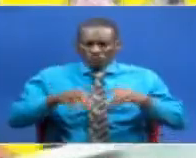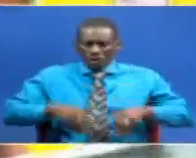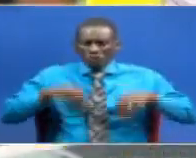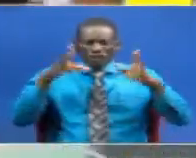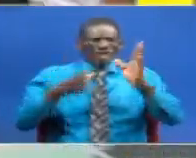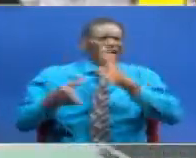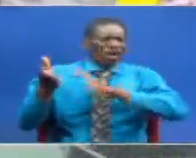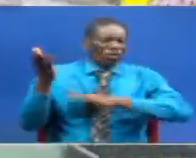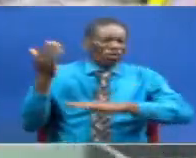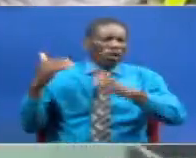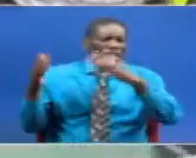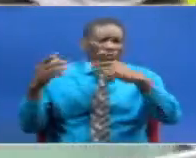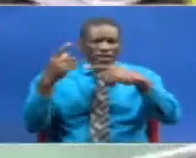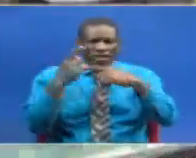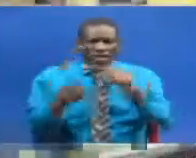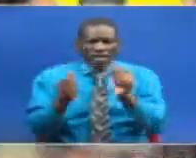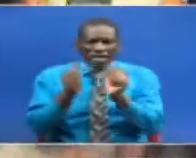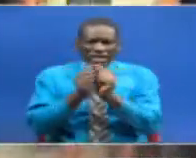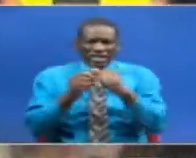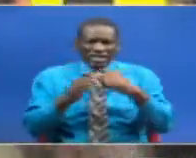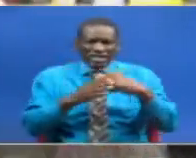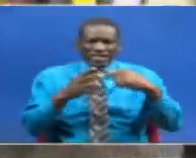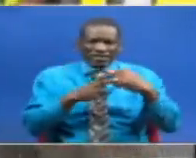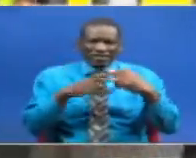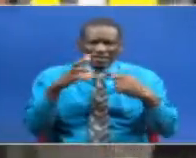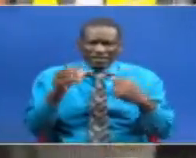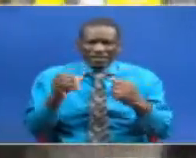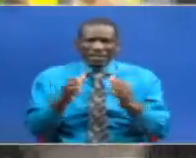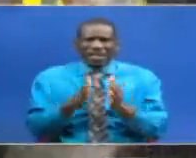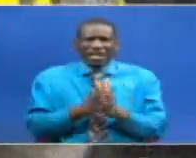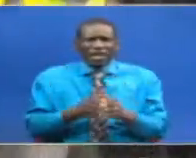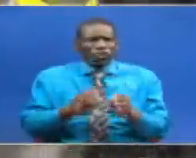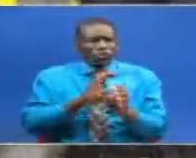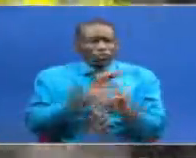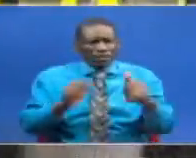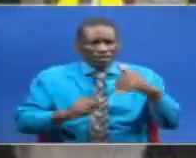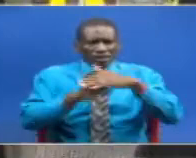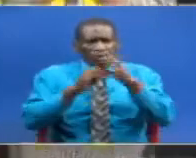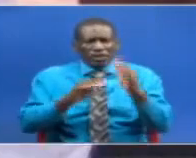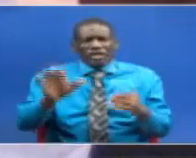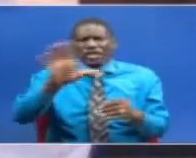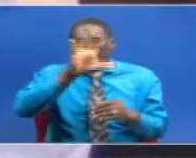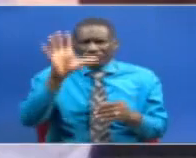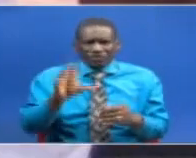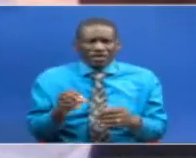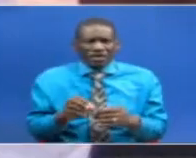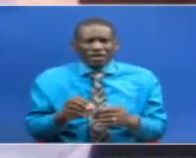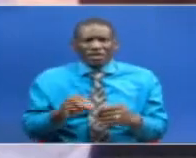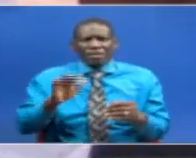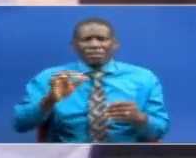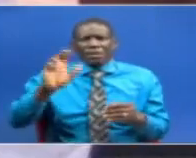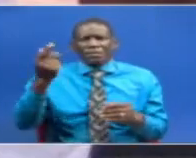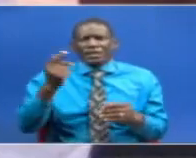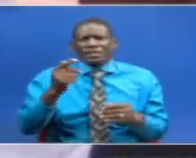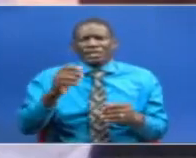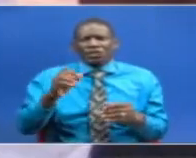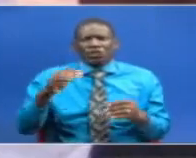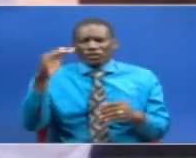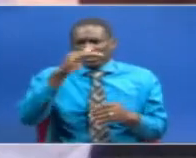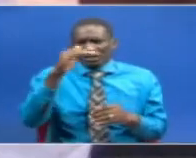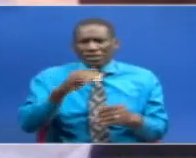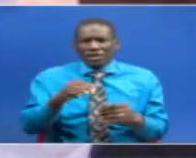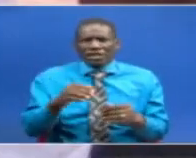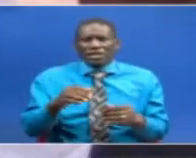za mwaka wa 1970, na kupewa umaarufu zaidi barani Afrika na rais wa kwanza wa Zambia